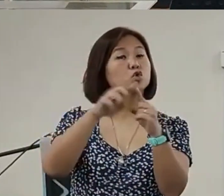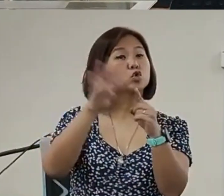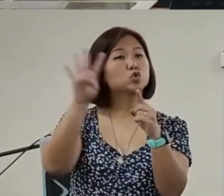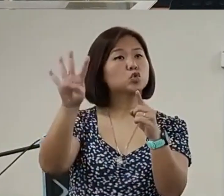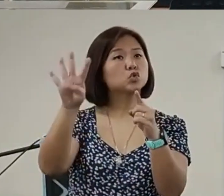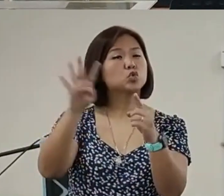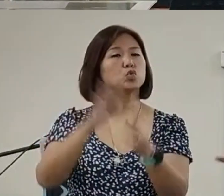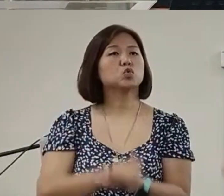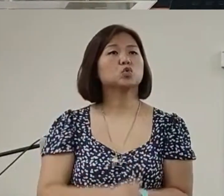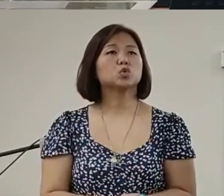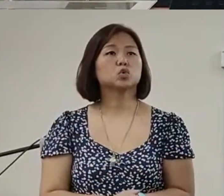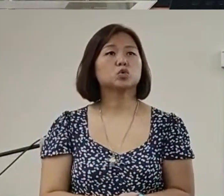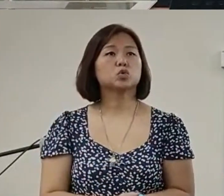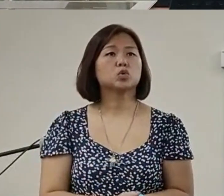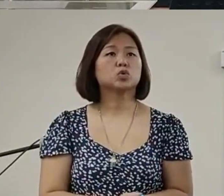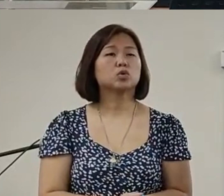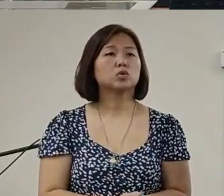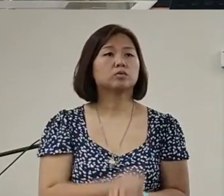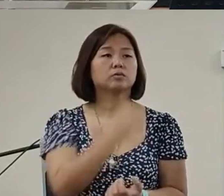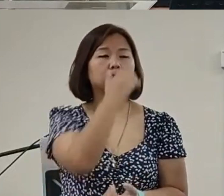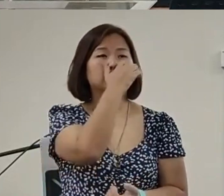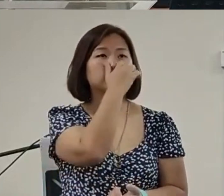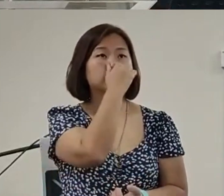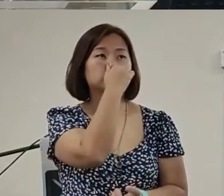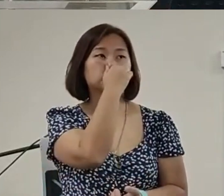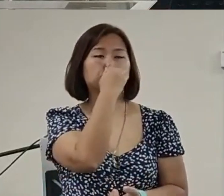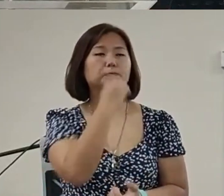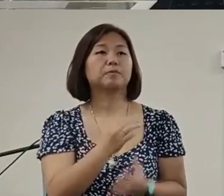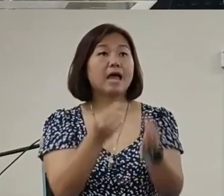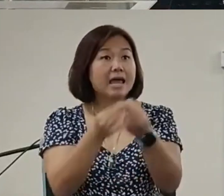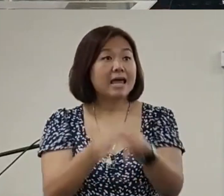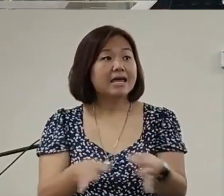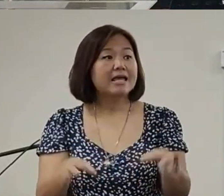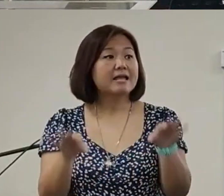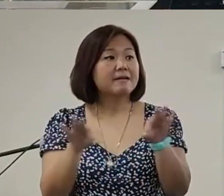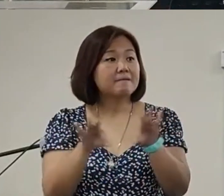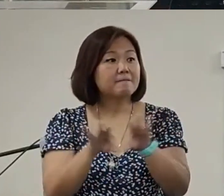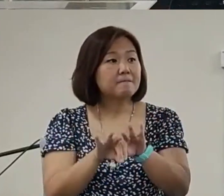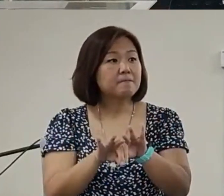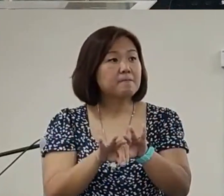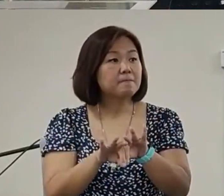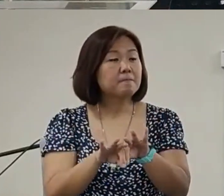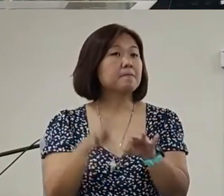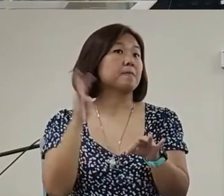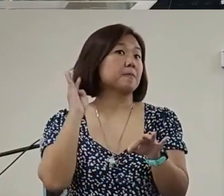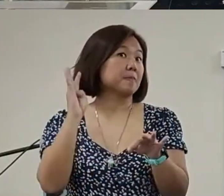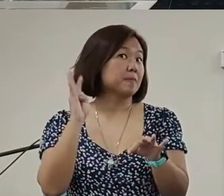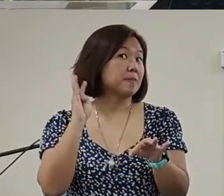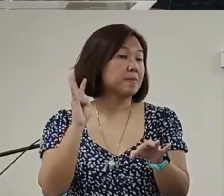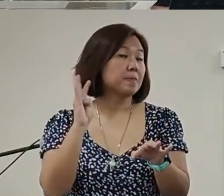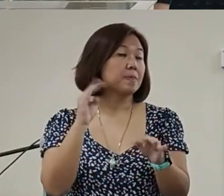这些语言这些语言这些语言